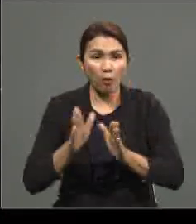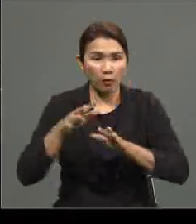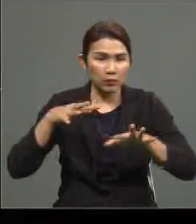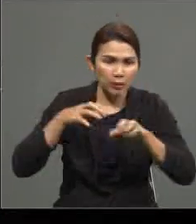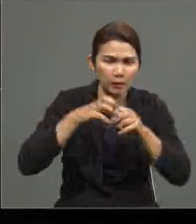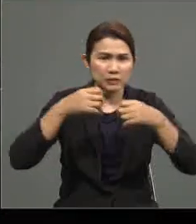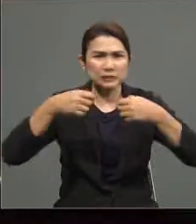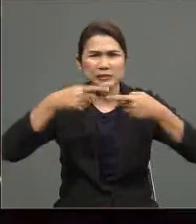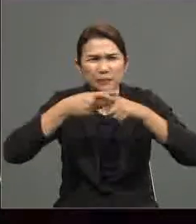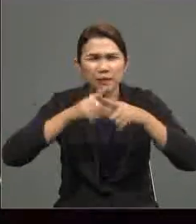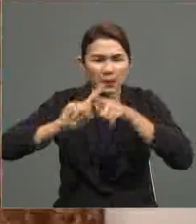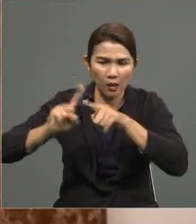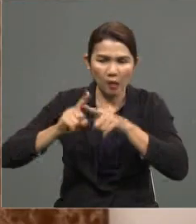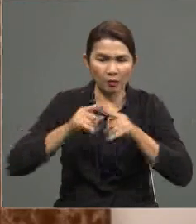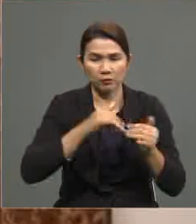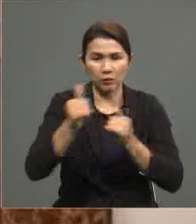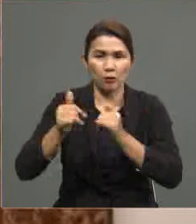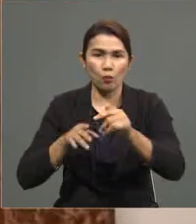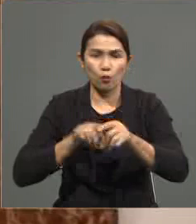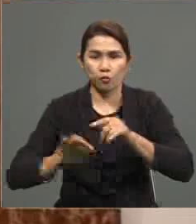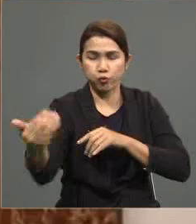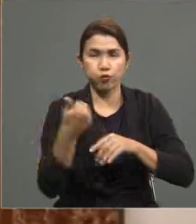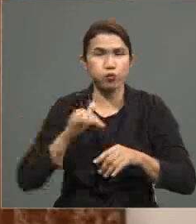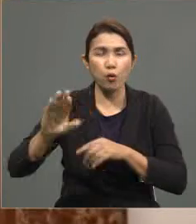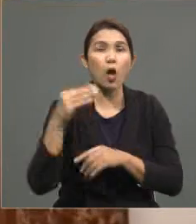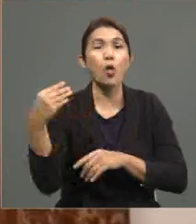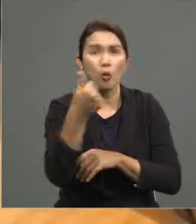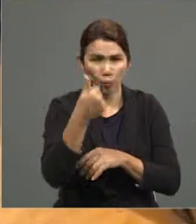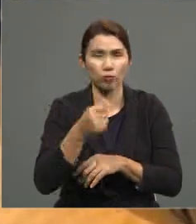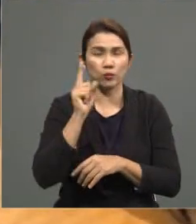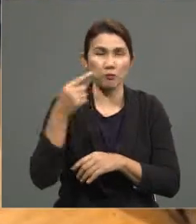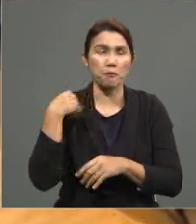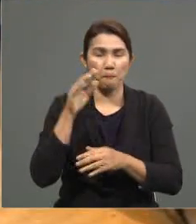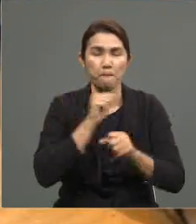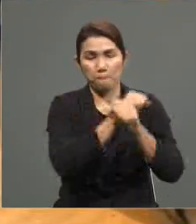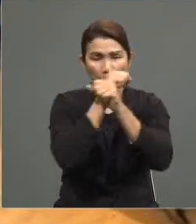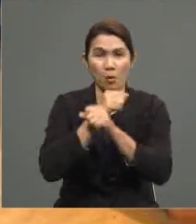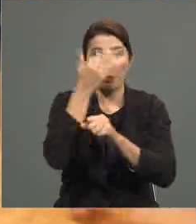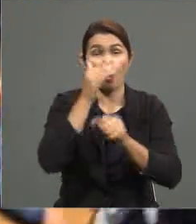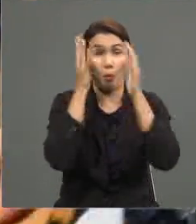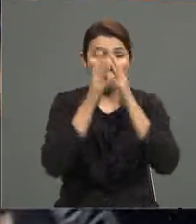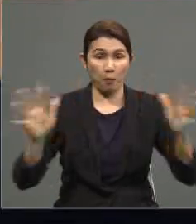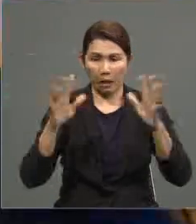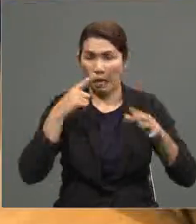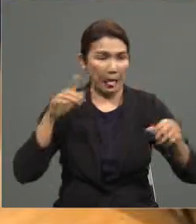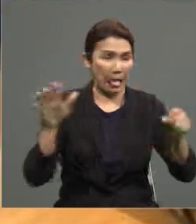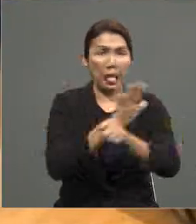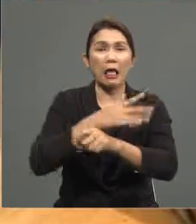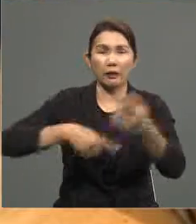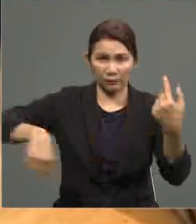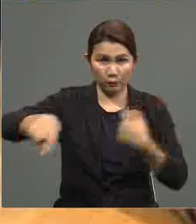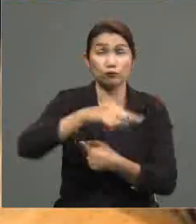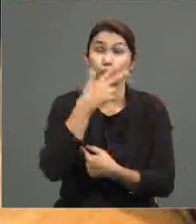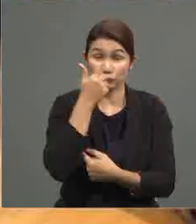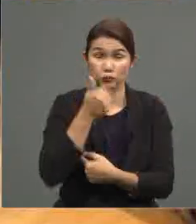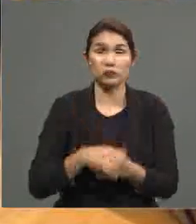ส่วนของผู้ได้รับบาดเจ็บให้มีความคล่องตัวแลรวดเร็วขึ้นก็ต้องมีการกันเอาไว้เพราะว่าเวลาคนเยอะๆมันก็จะเต็มพื้นที่ได้นะครับเห็น